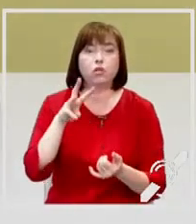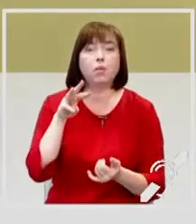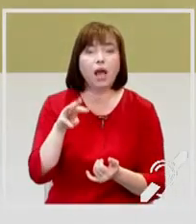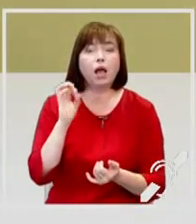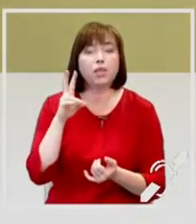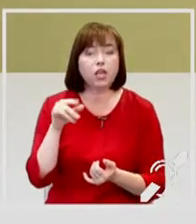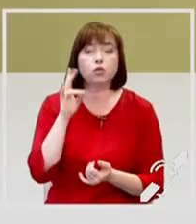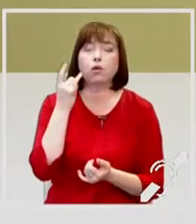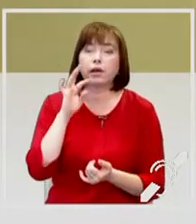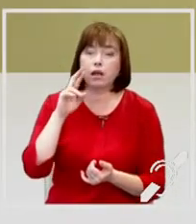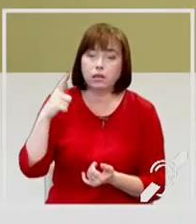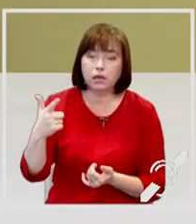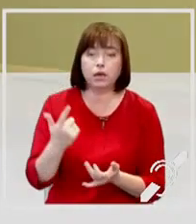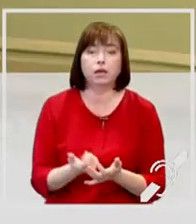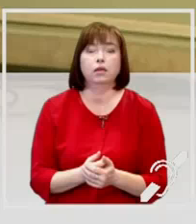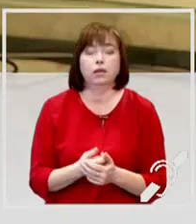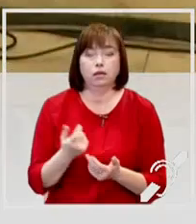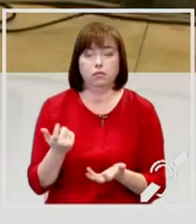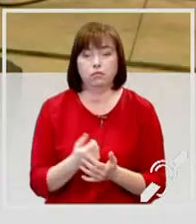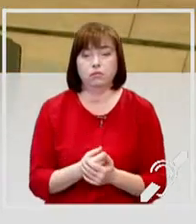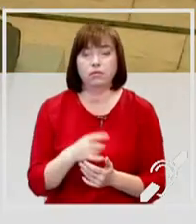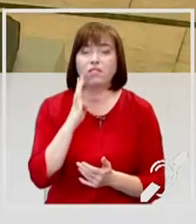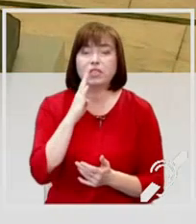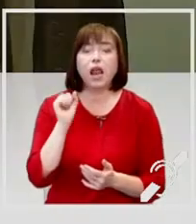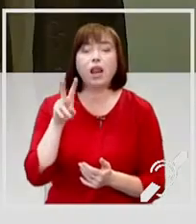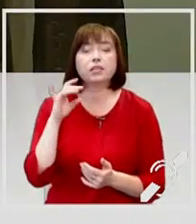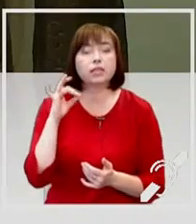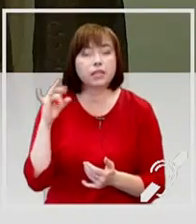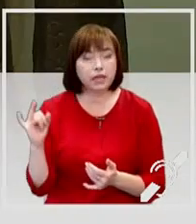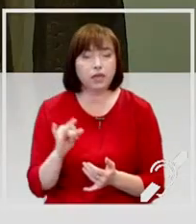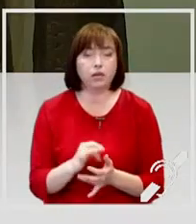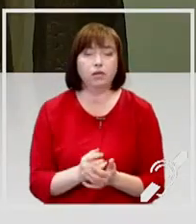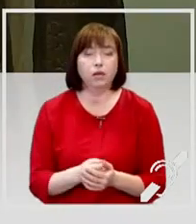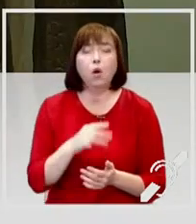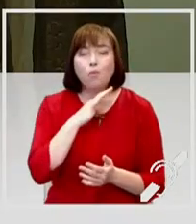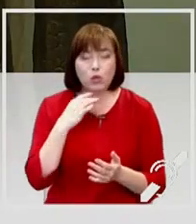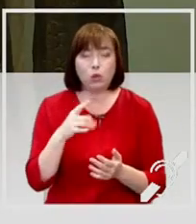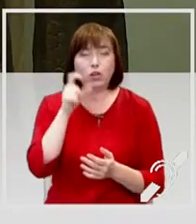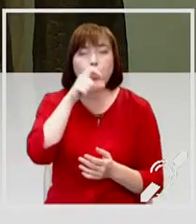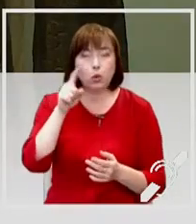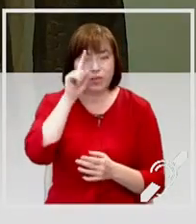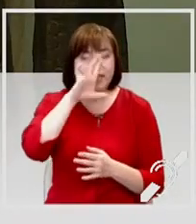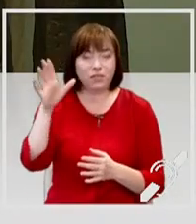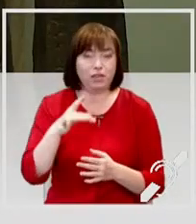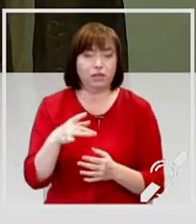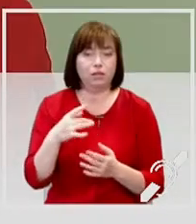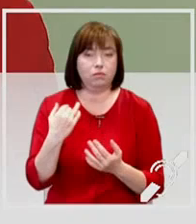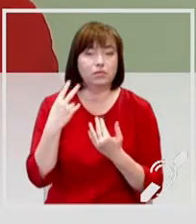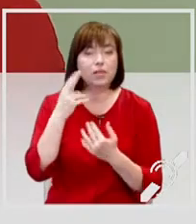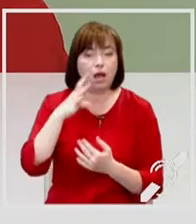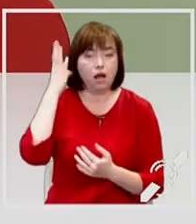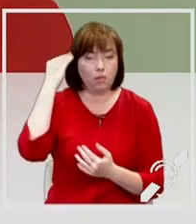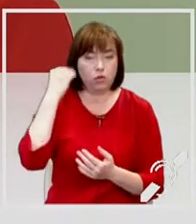lui Creangă, lui Alexandrii. Sunt multe alte personalități ale Republicii Moldova.